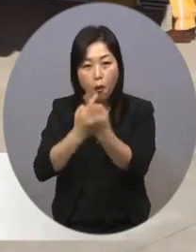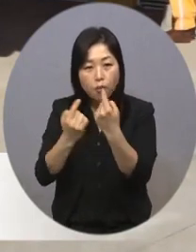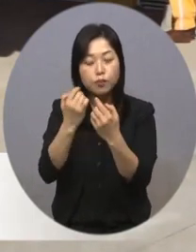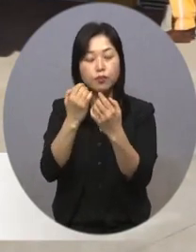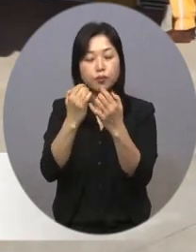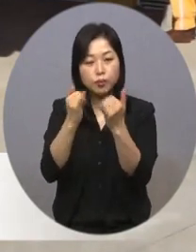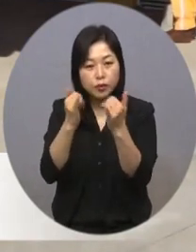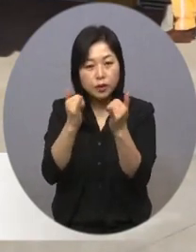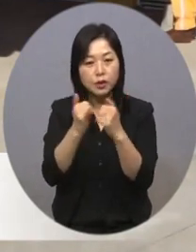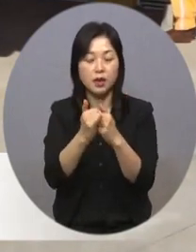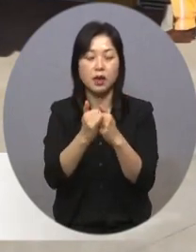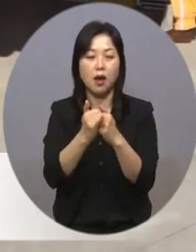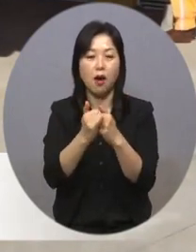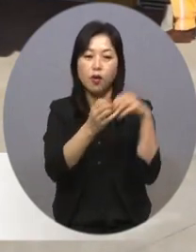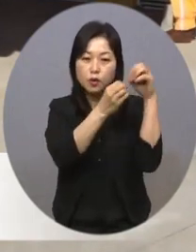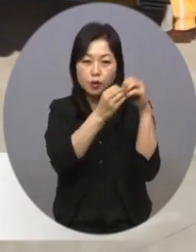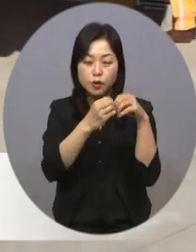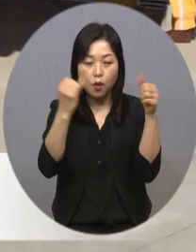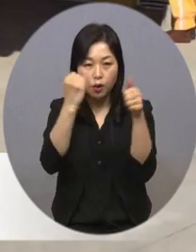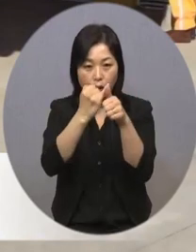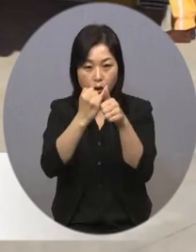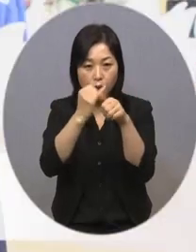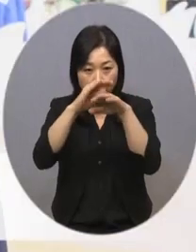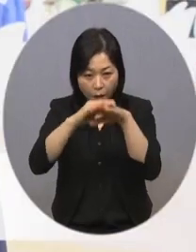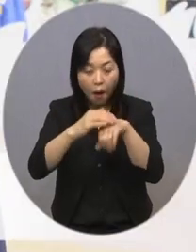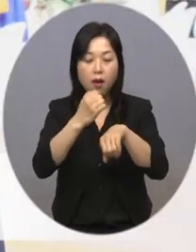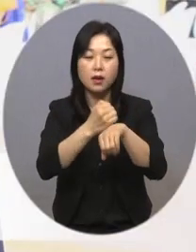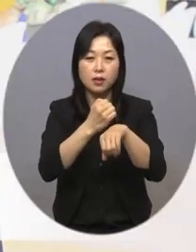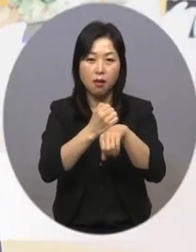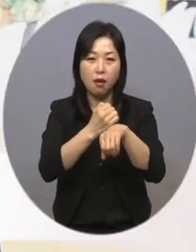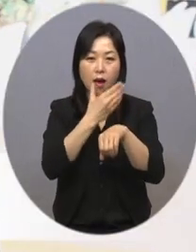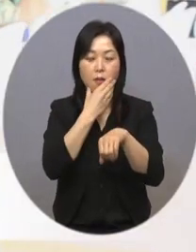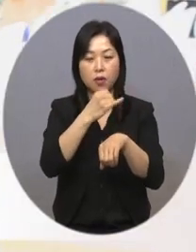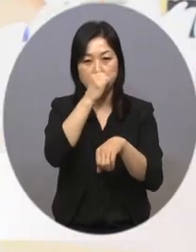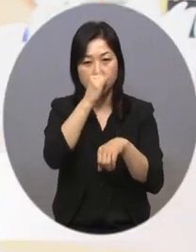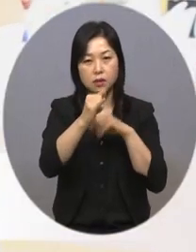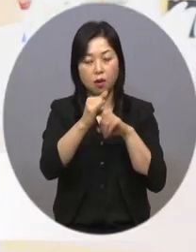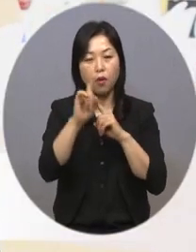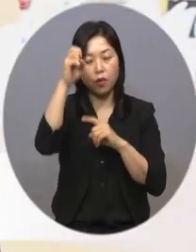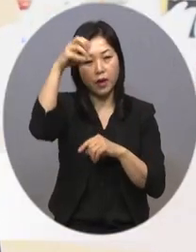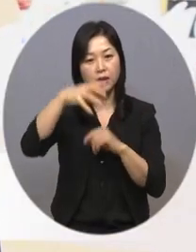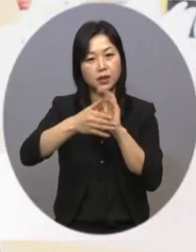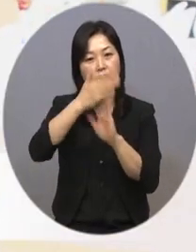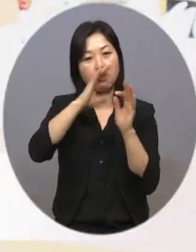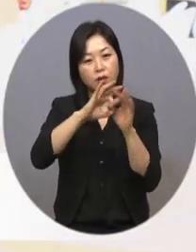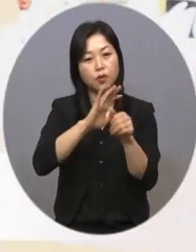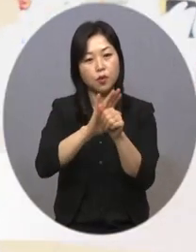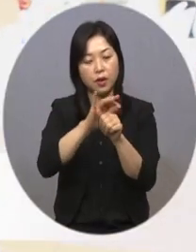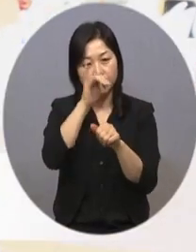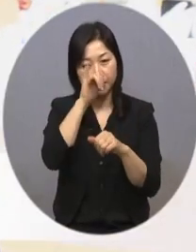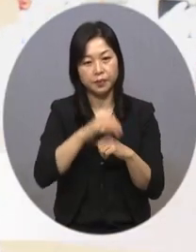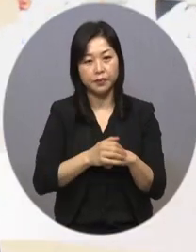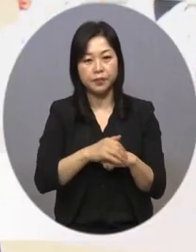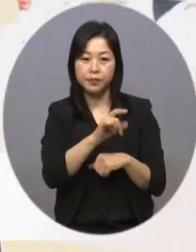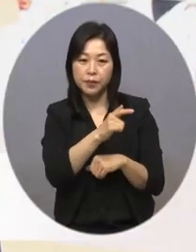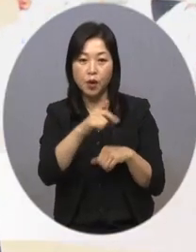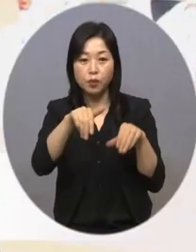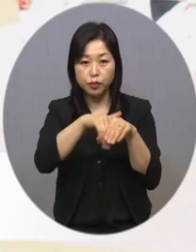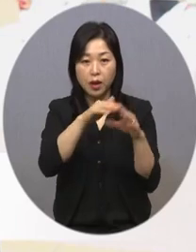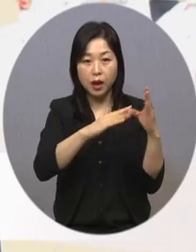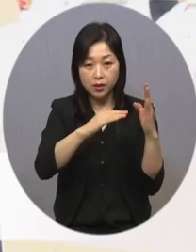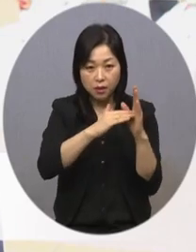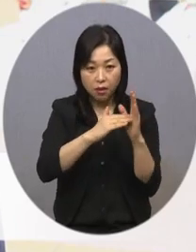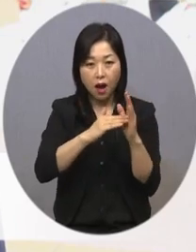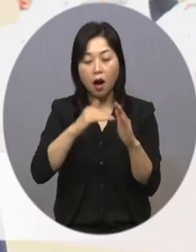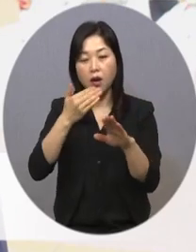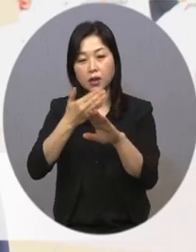더 행복하시게 우리가 뒤에서 많이 돕겠습니다. 다문화 가정과 외국인 근로자한테도 특별한 도시 고향 특례시가 될